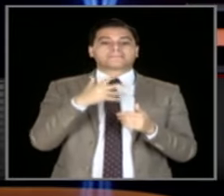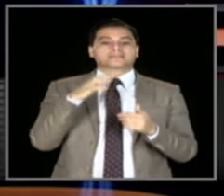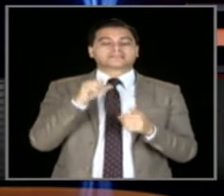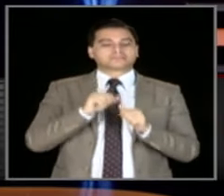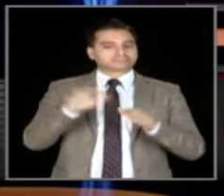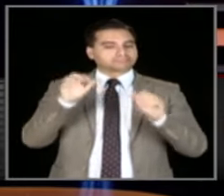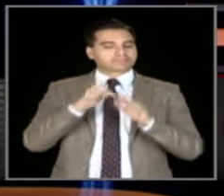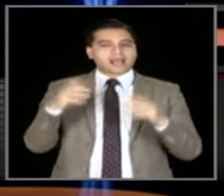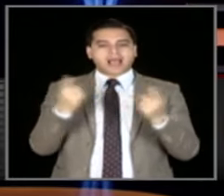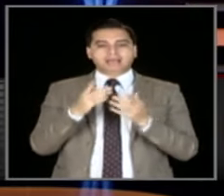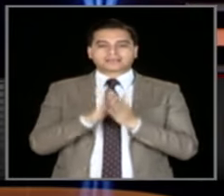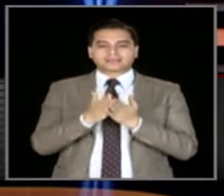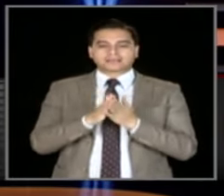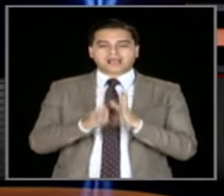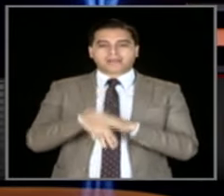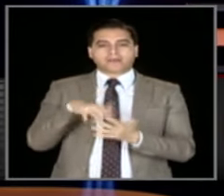لا تعتبوا على الشاعر